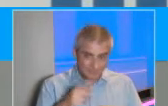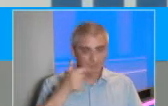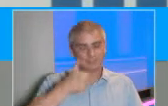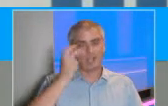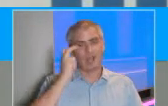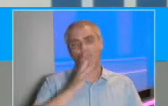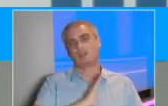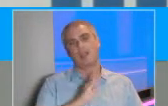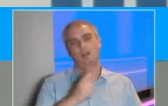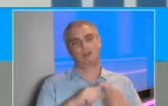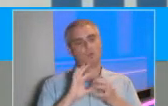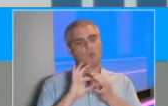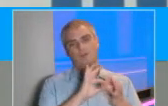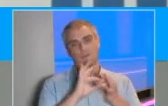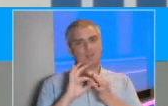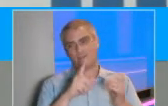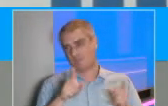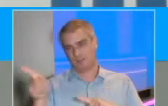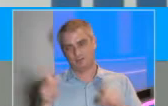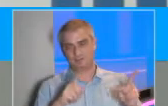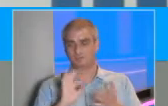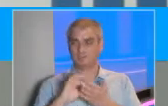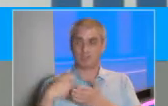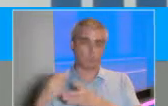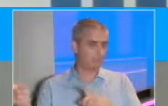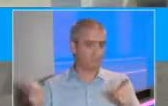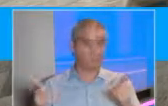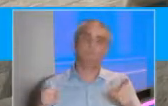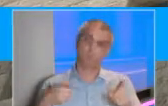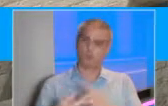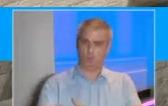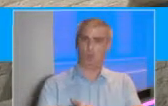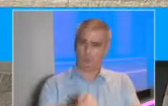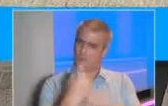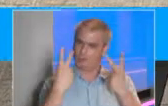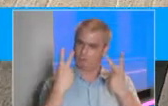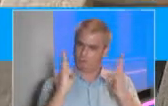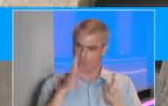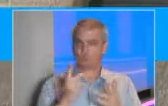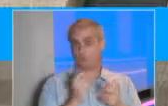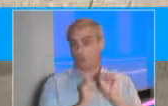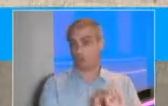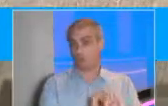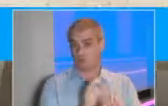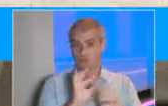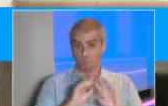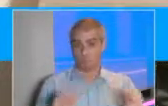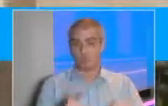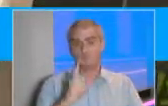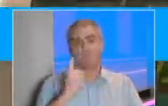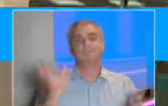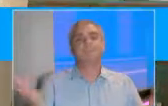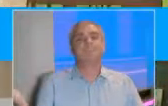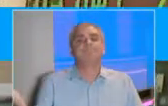הוא רק מתווך בינם לבין האוצר, בלי ספק הוא כוח חשוב אם הוא יהיה לטובתם, אבל אתה